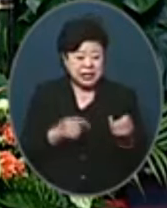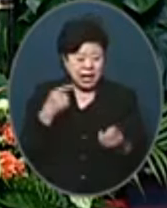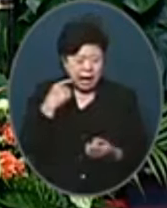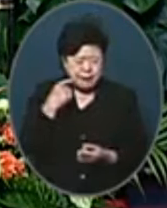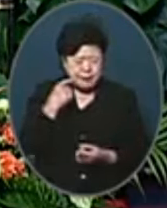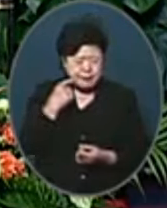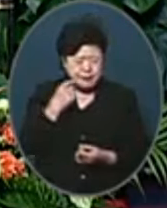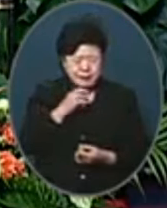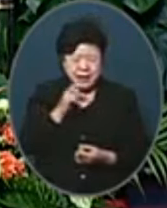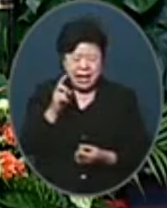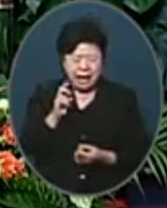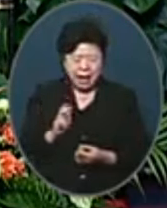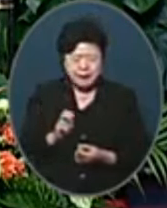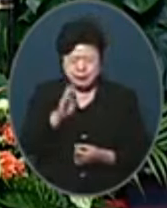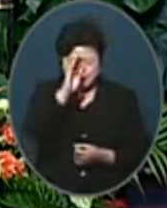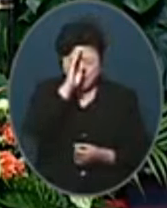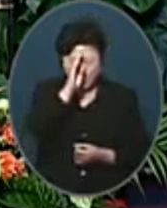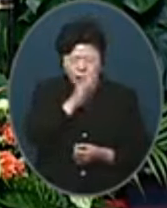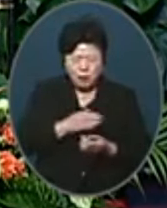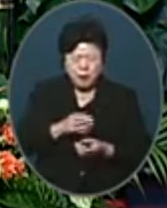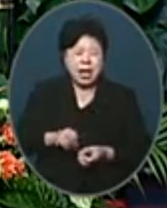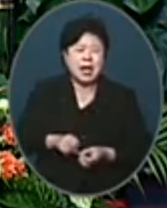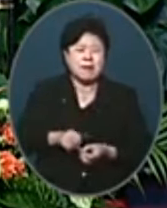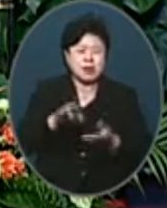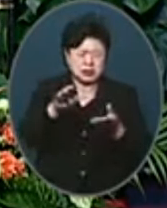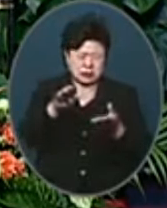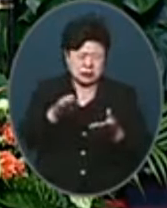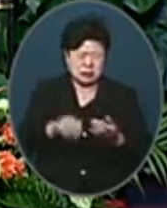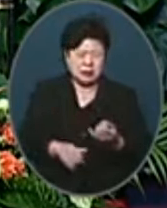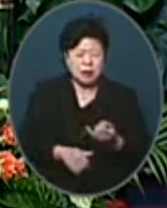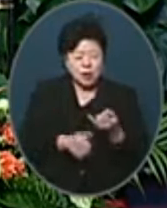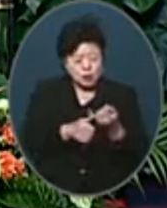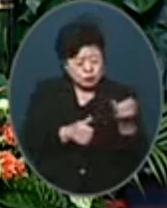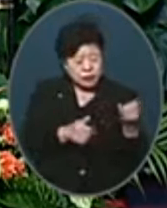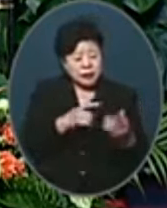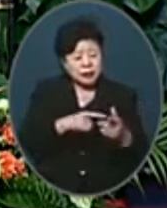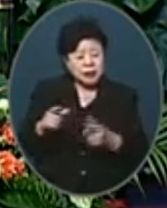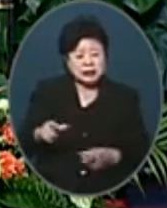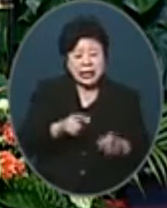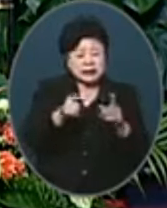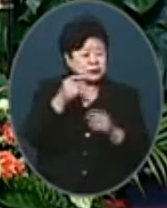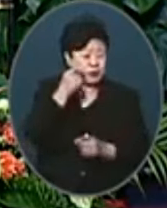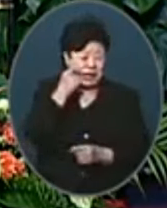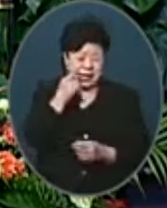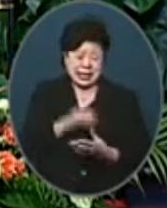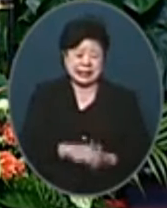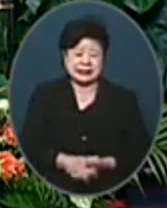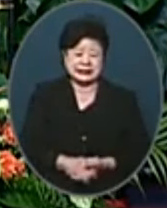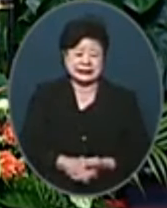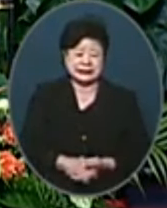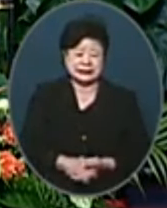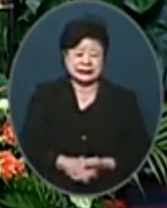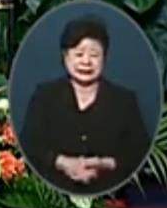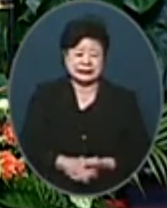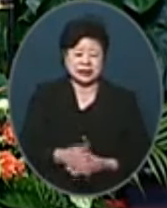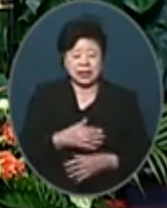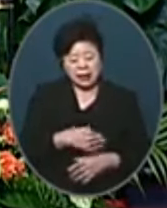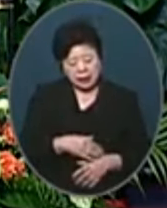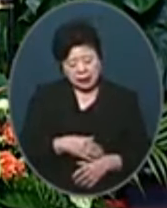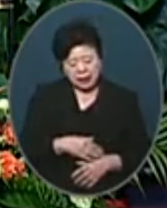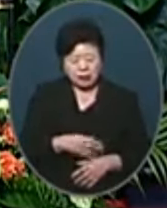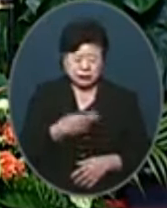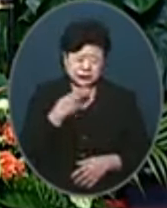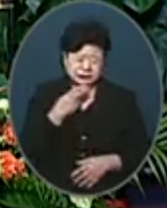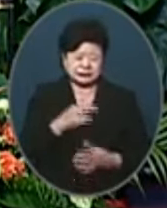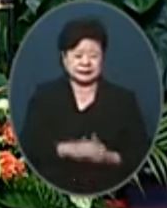걸렸어요. 암이 온몸에 퍼져 부인은 더 이상 살아갈 의욕도 상실하고